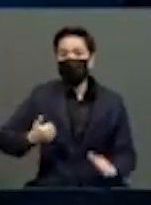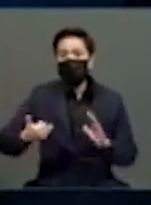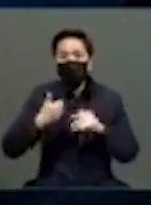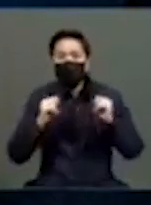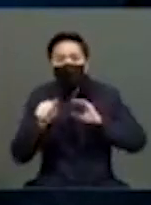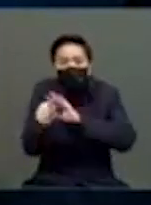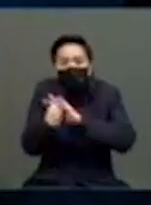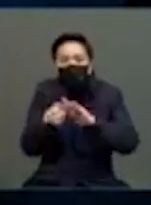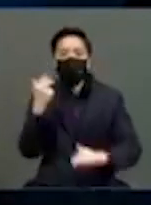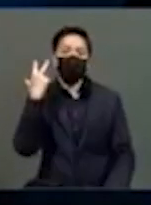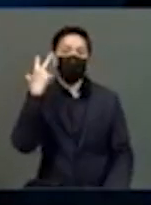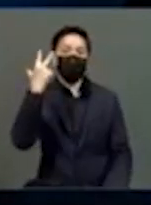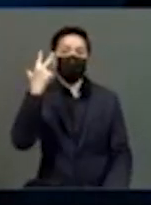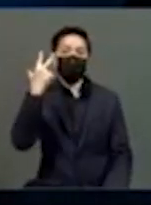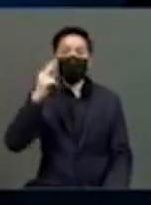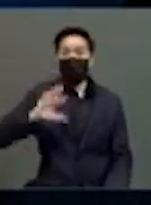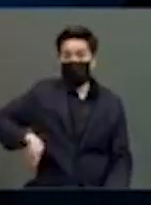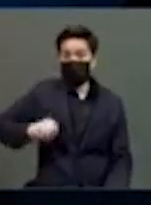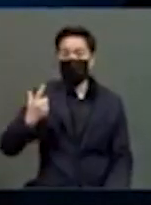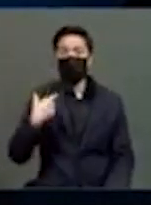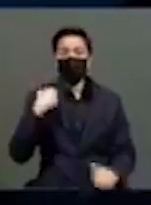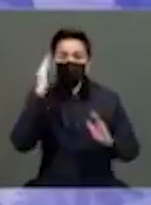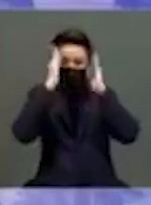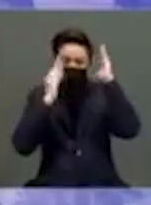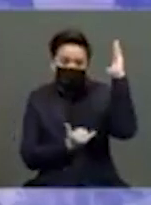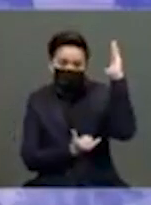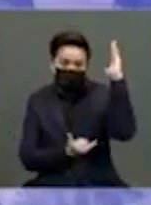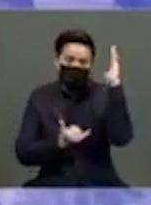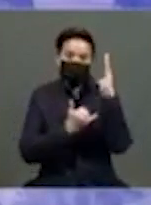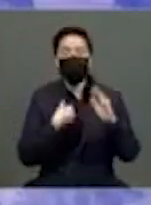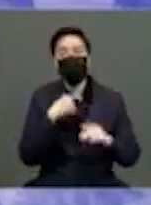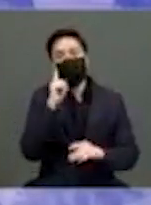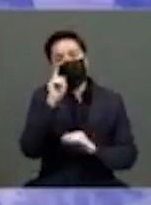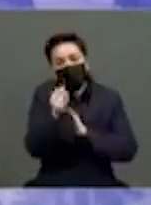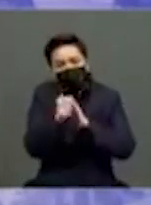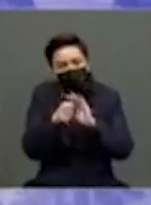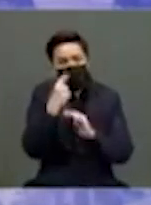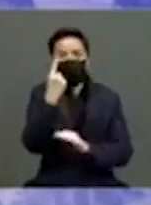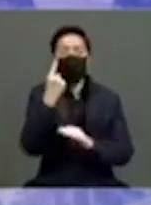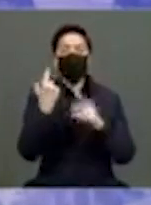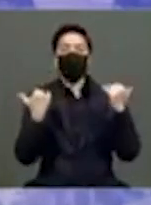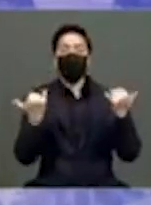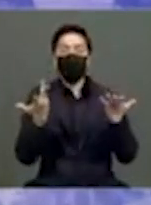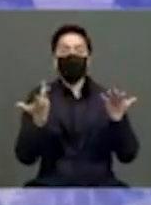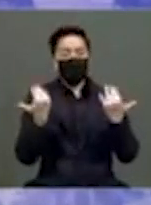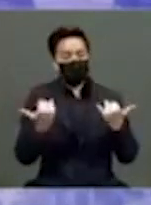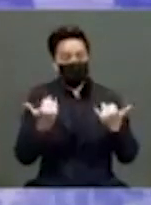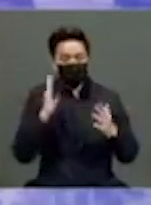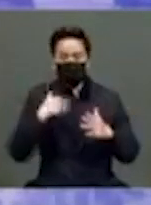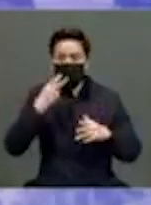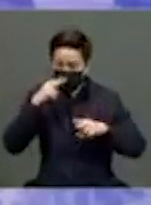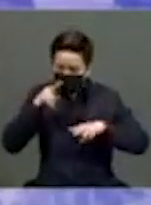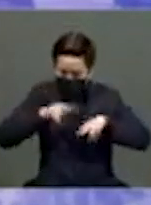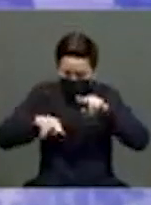ช่องทางธรรมชาติ 3นะครับแล้วก็มาเลเซียช่องทางธรรมชาติอีกหนึ่งนะครับโดยต่างด้านของ